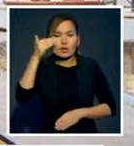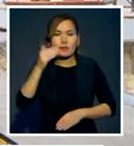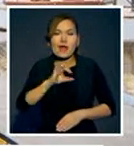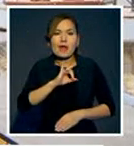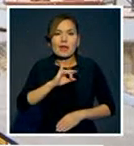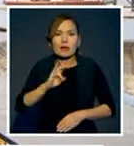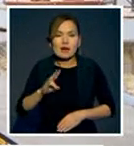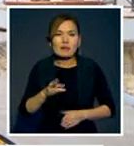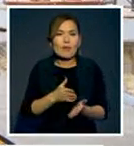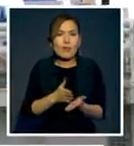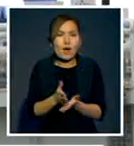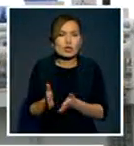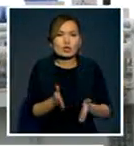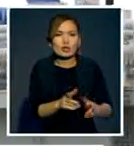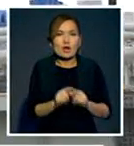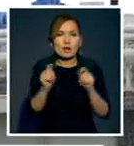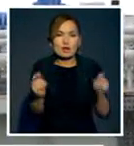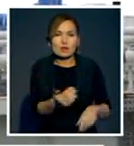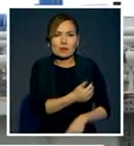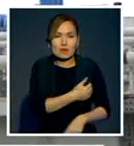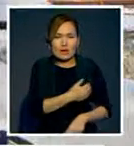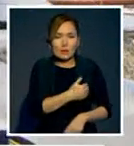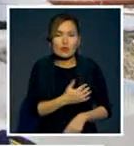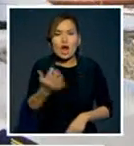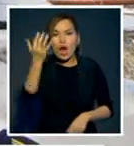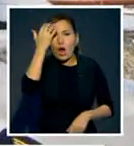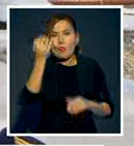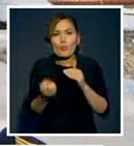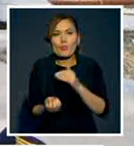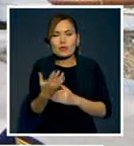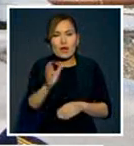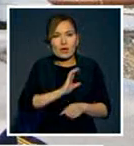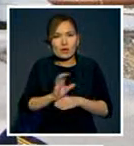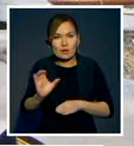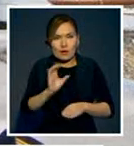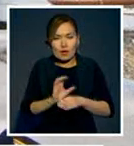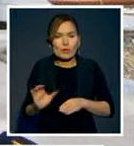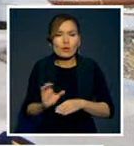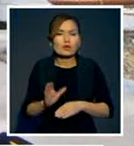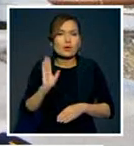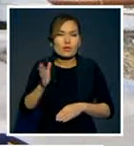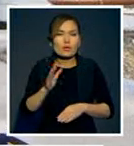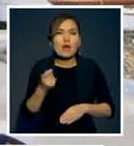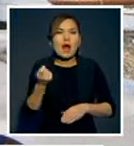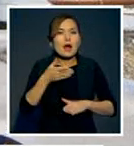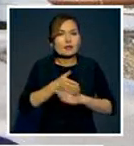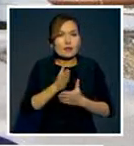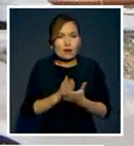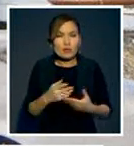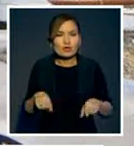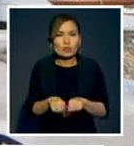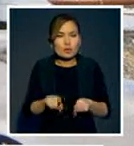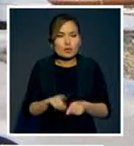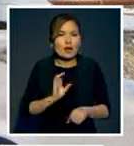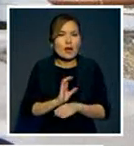қазір жоспарлап отырмыз. Мұнай өнімдері бізде экспортқа кетеді. Қазір осы астық, қазір сезонның астық енді өнімдері кетіп жатыр. Осы жаңа